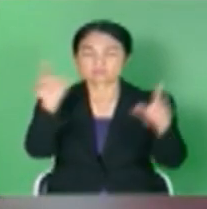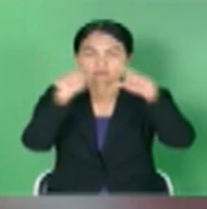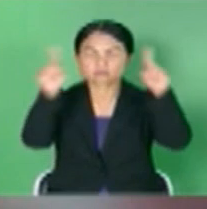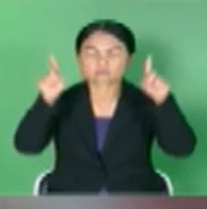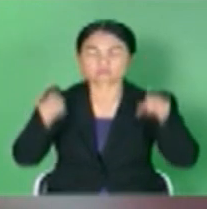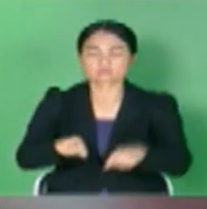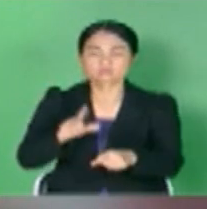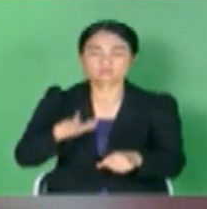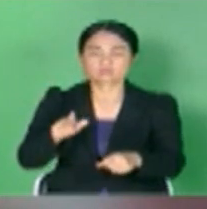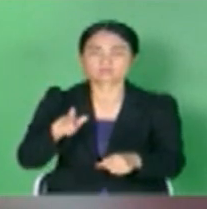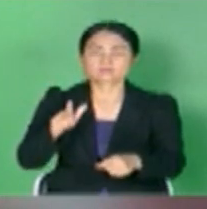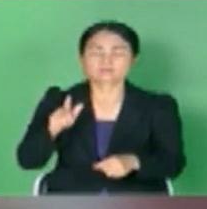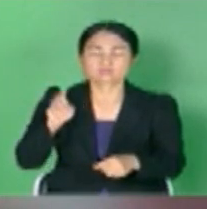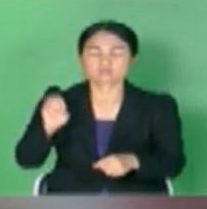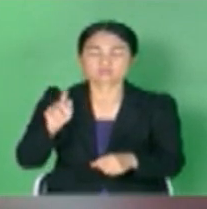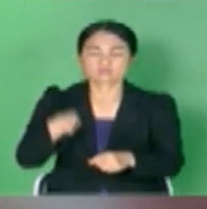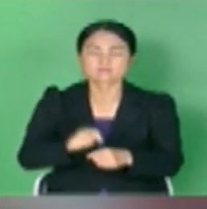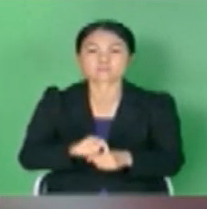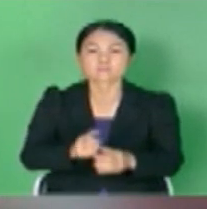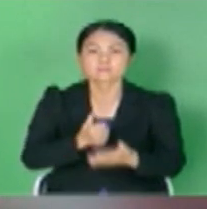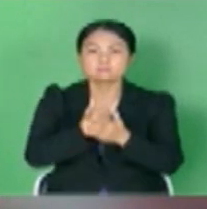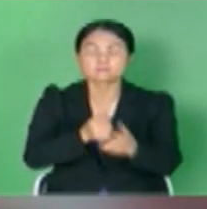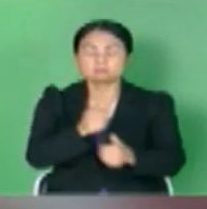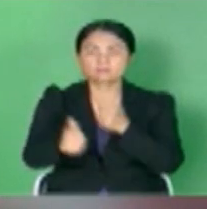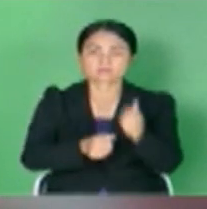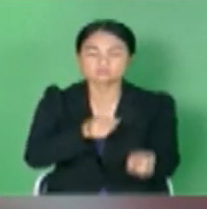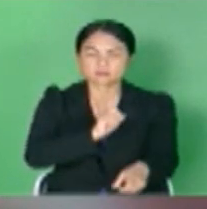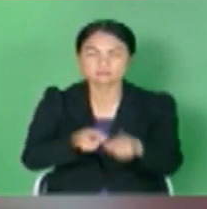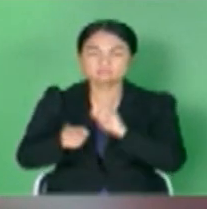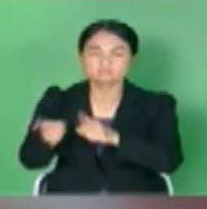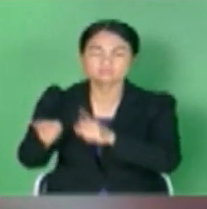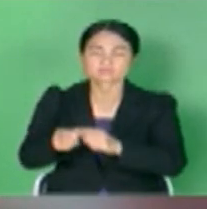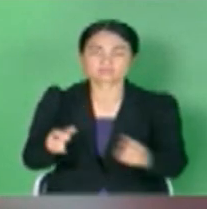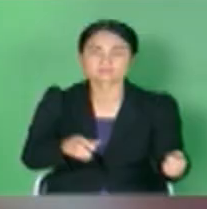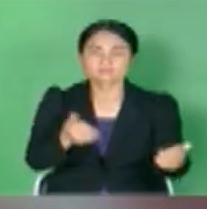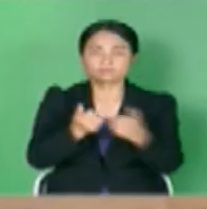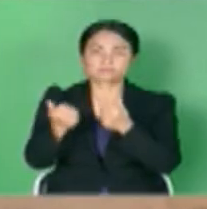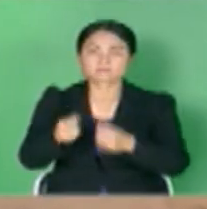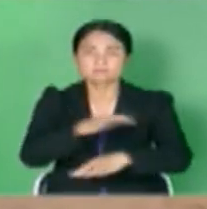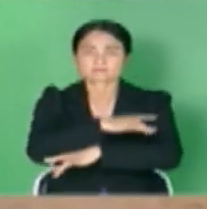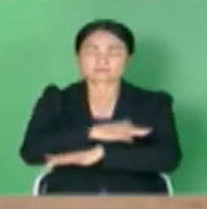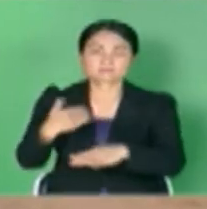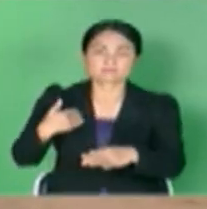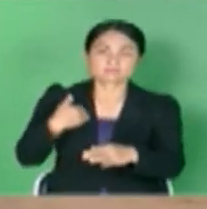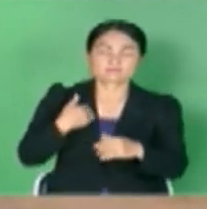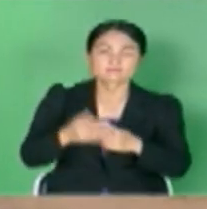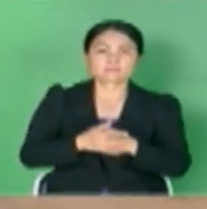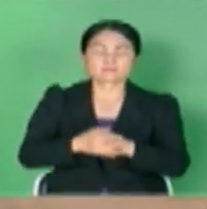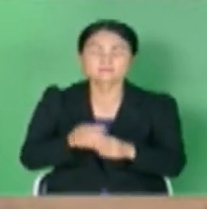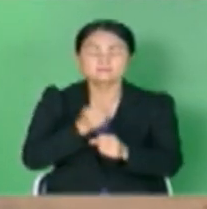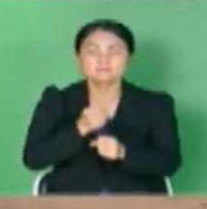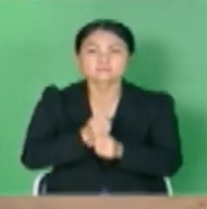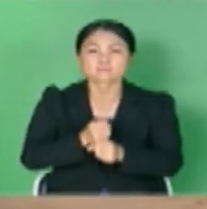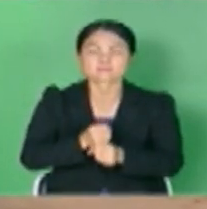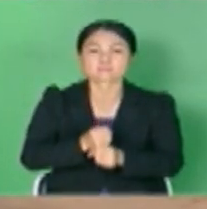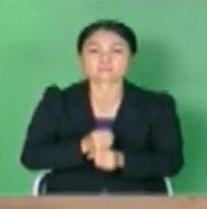ក្រង់ LED ការឧបត្ថម្ភកម្មវិធីកីឡាកម្មវិធីប្រគំតន្ត្រីលេងល្បែងកំសាន្តដែលនាំឲ្យមានការធ្វើការ